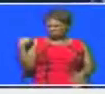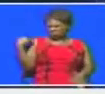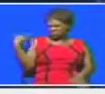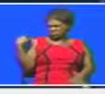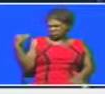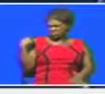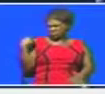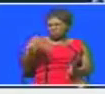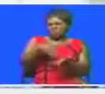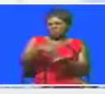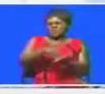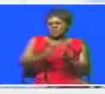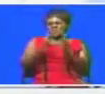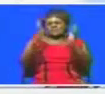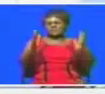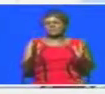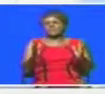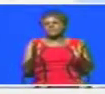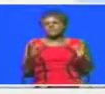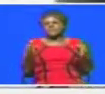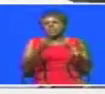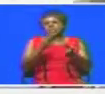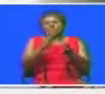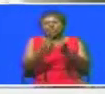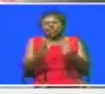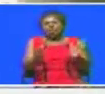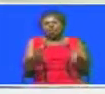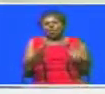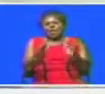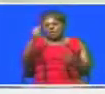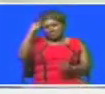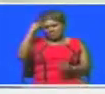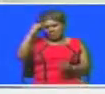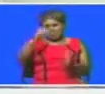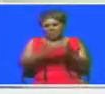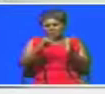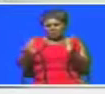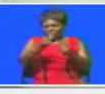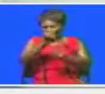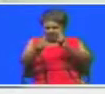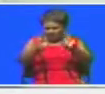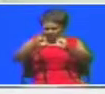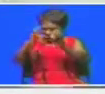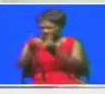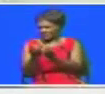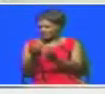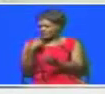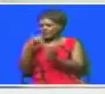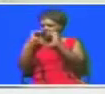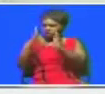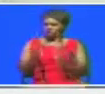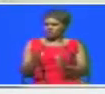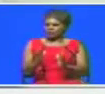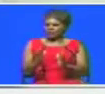kutaleta ulaghai mwingi na mapendeleo, kwani hakuna ratili ya ubongo. Kitoa mtihani wa darasa la nane, uambie mwalimu wa